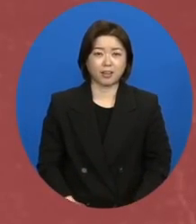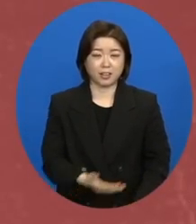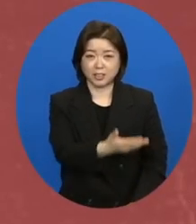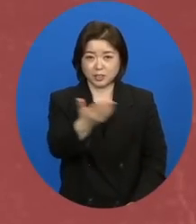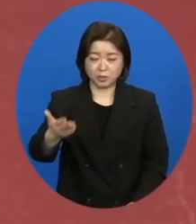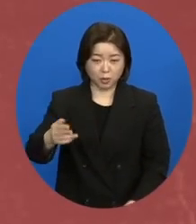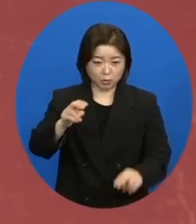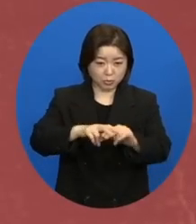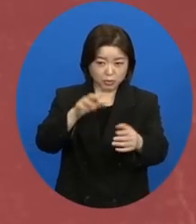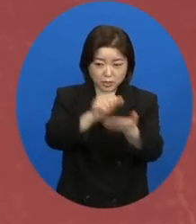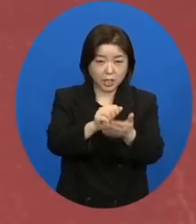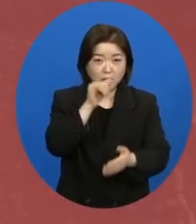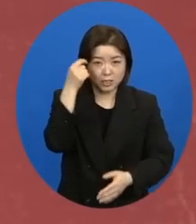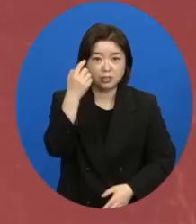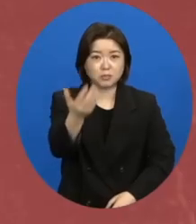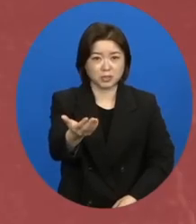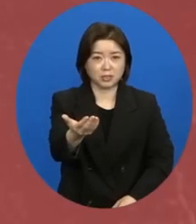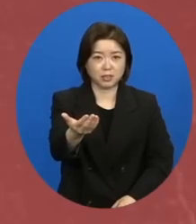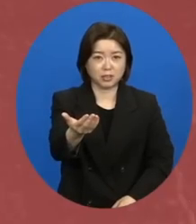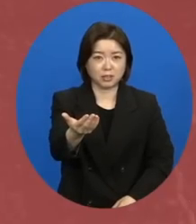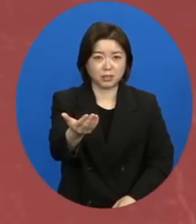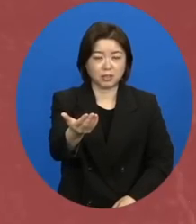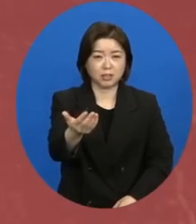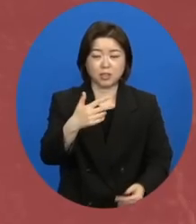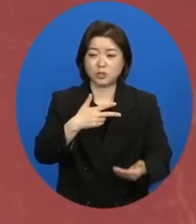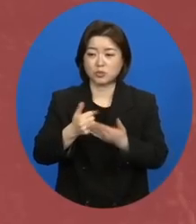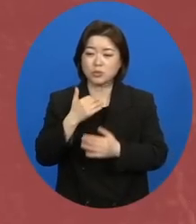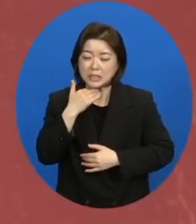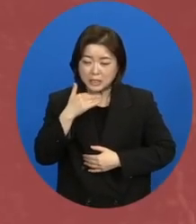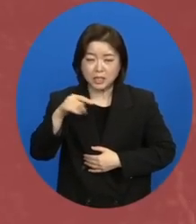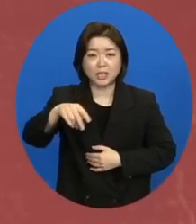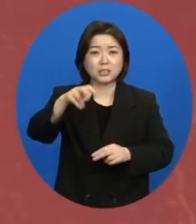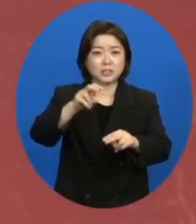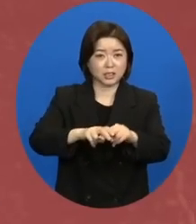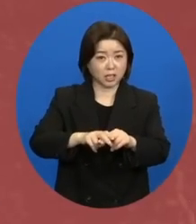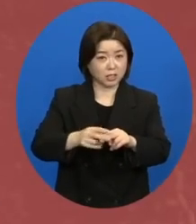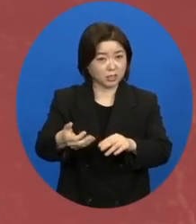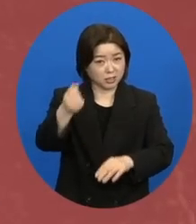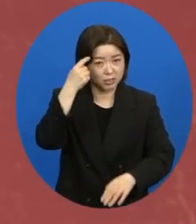여러분의 자리가 있냐고 주님이 기다리는 자리